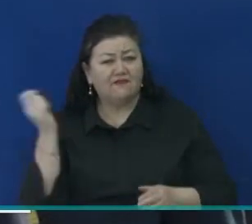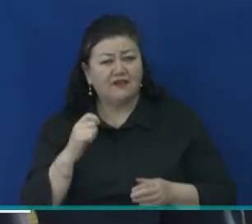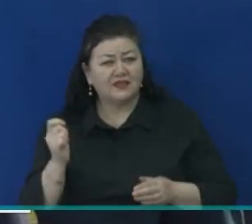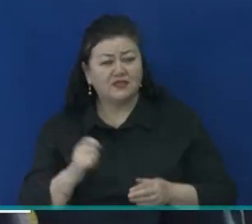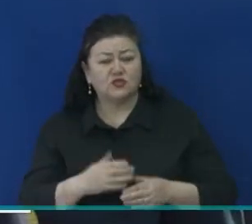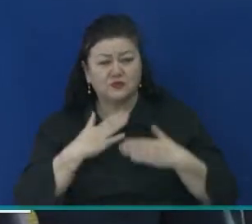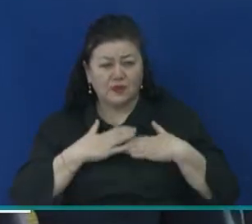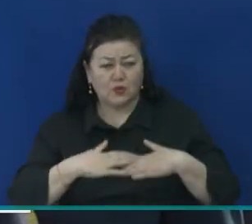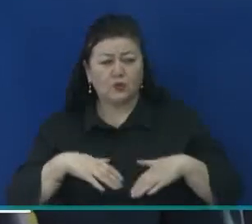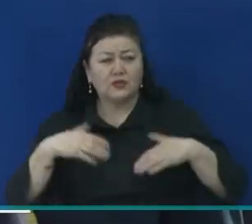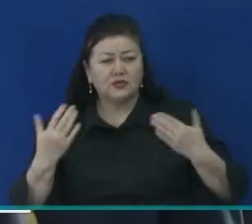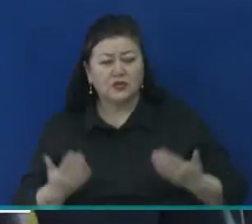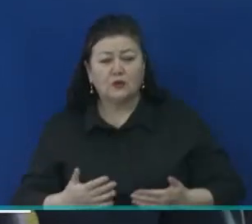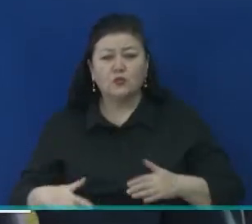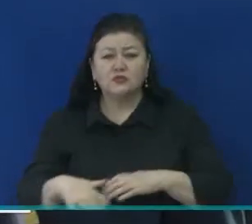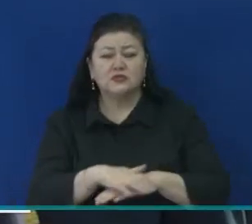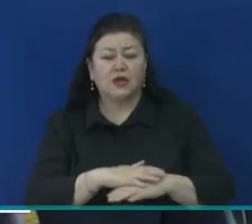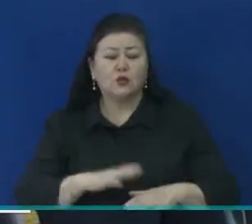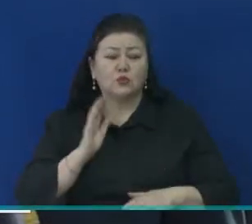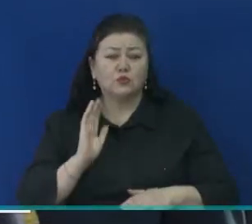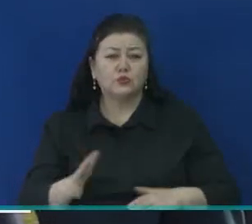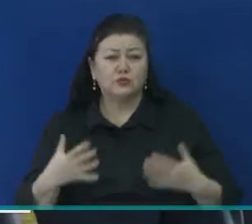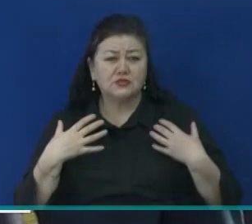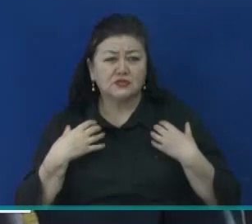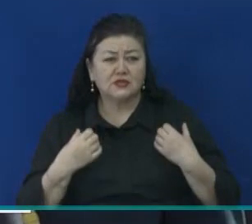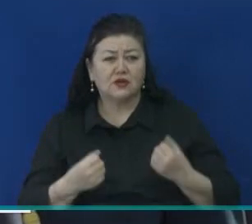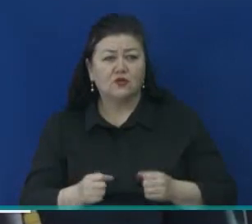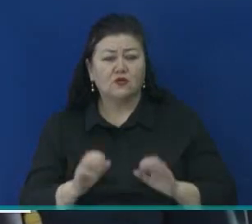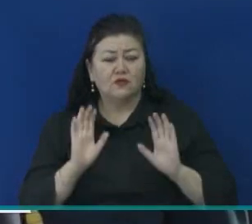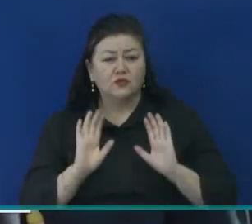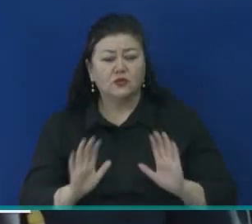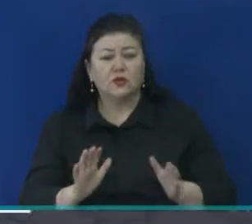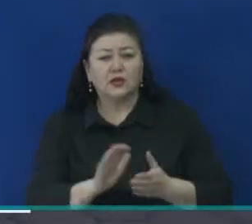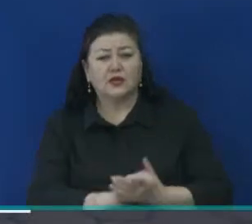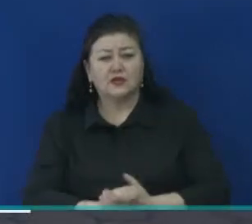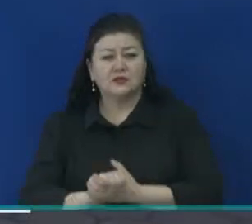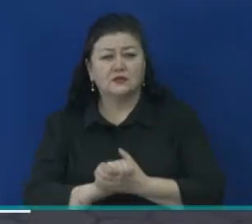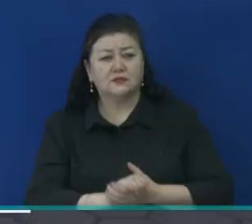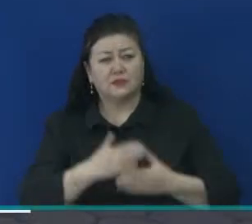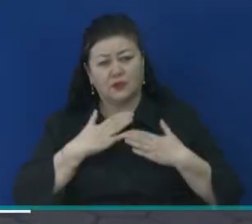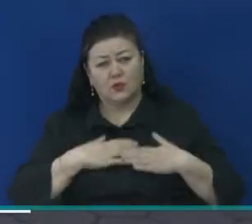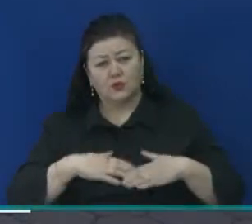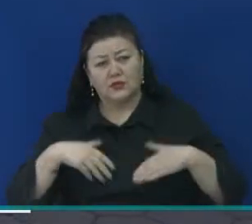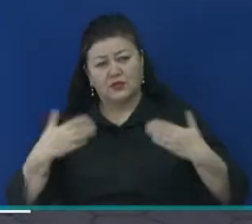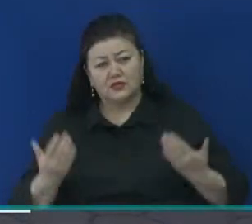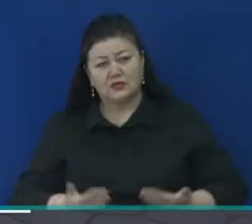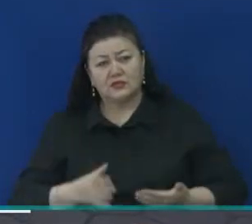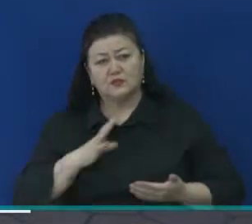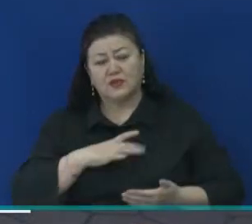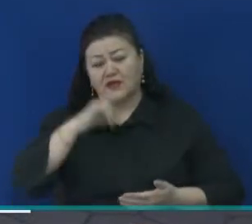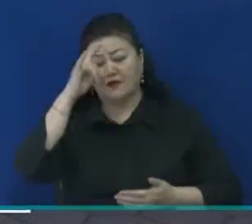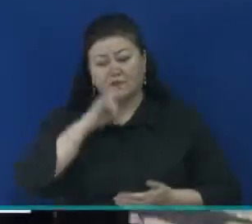қалып, еліміз аман болып, тек қана бейбітшілік өмірде өмір сүрейік. Жалпы Семей жерінен ауған